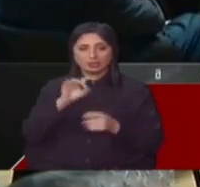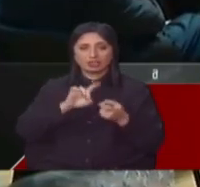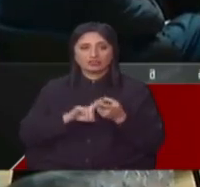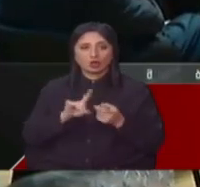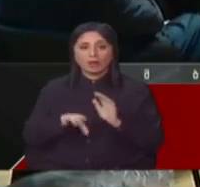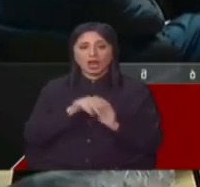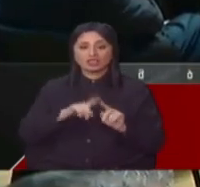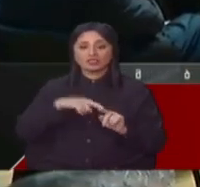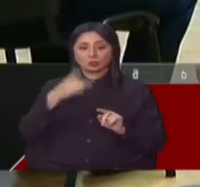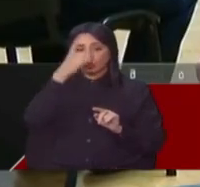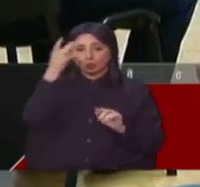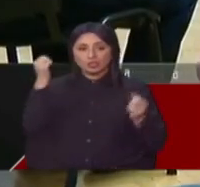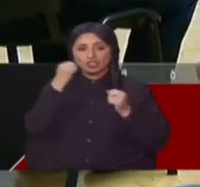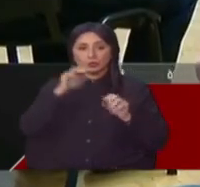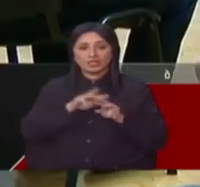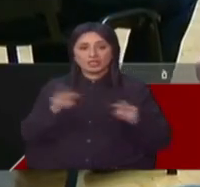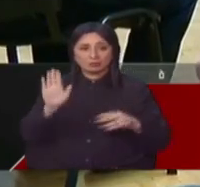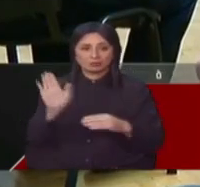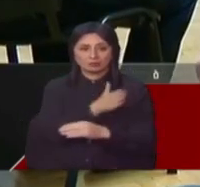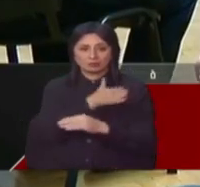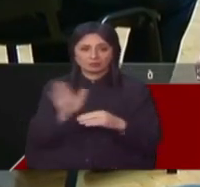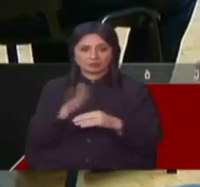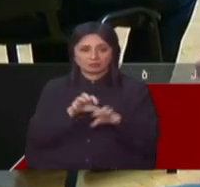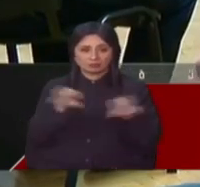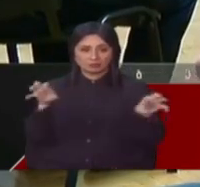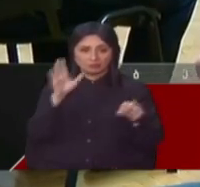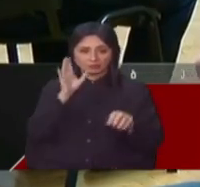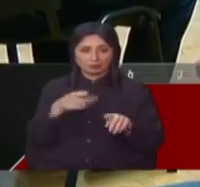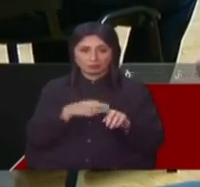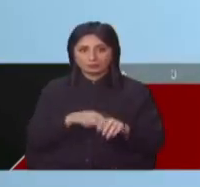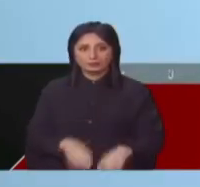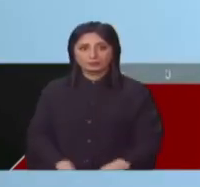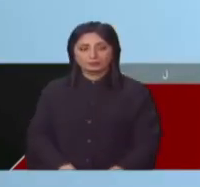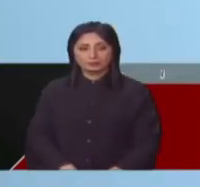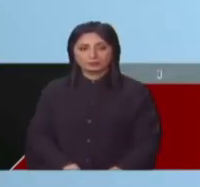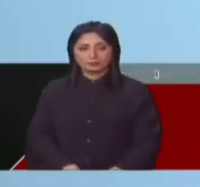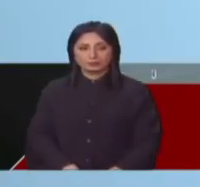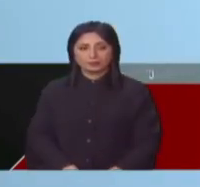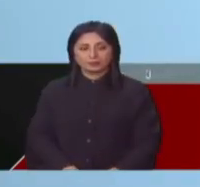შესახებ, რომ არჩევნების შემდეგ კულტურისა და სპორტის სამინისტროები ცალ-ცალკე უწყებებად ჩამოყალიბდებიან.